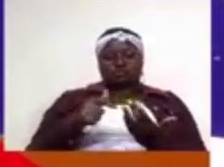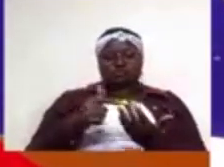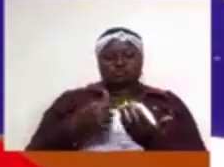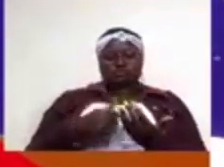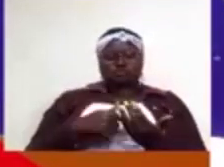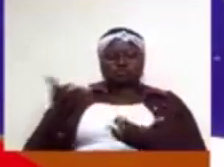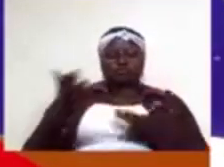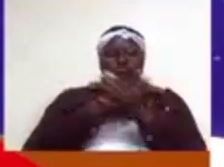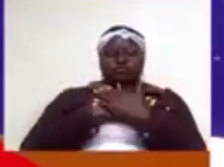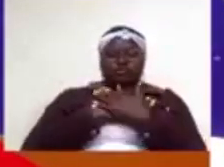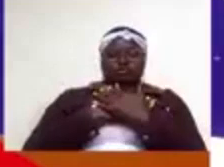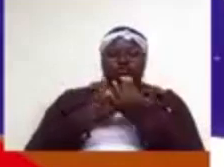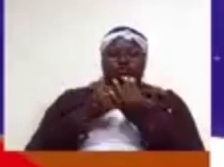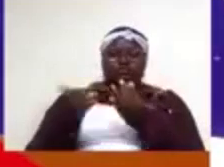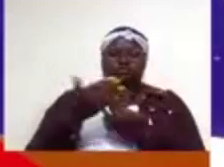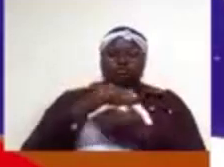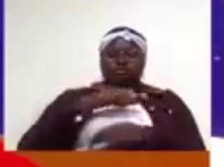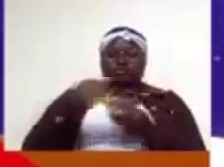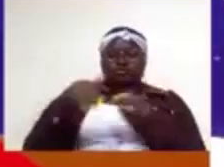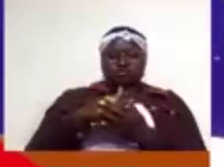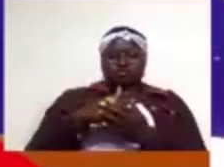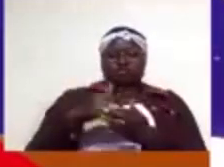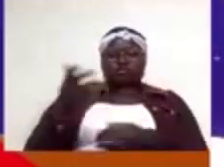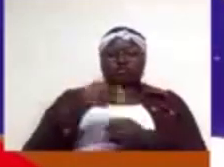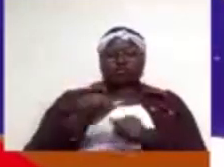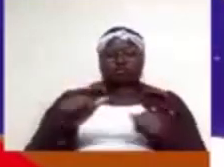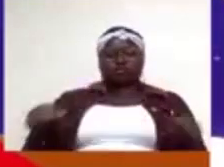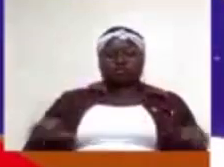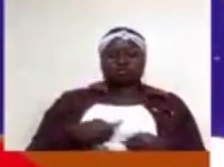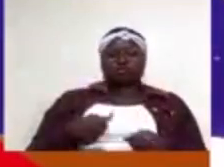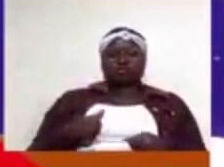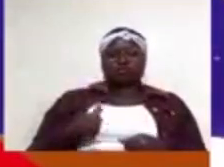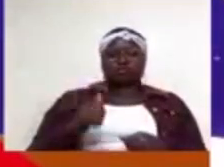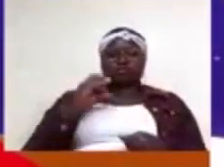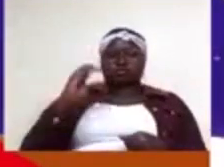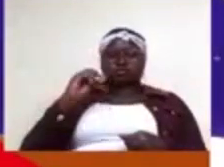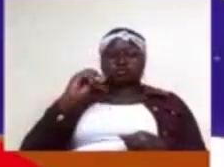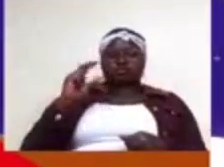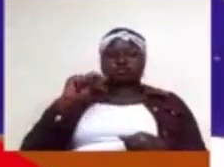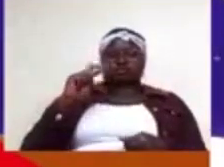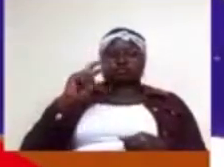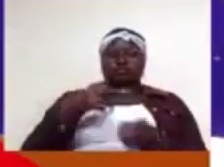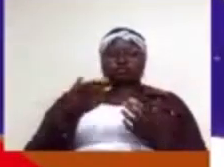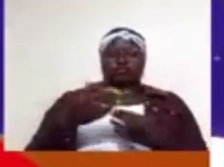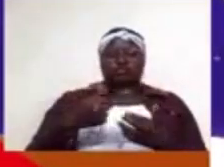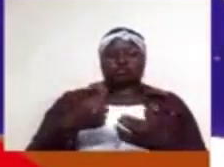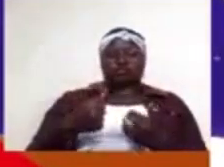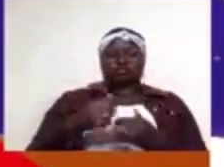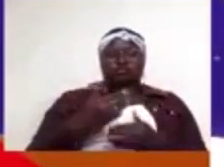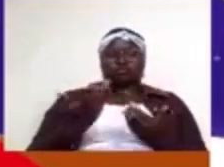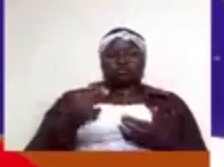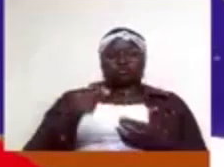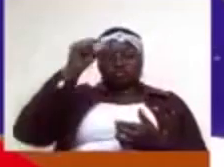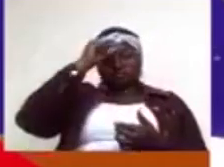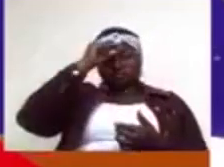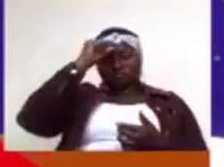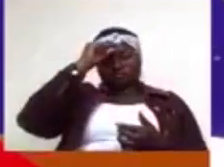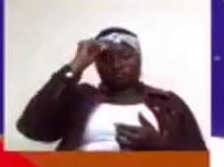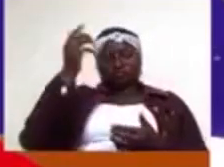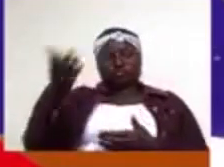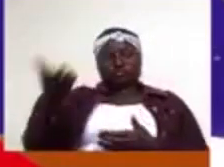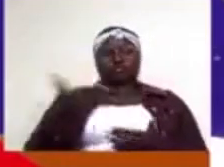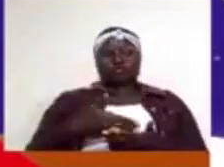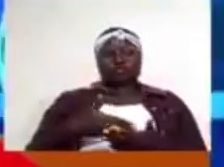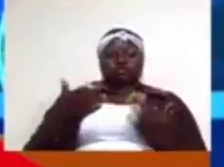should embrace even in their area ya kwamba corporate ni adu counselors ni makoroku oko ni thirikari ni adu